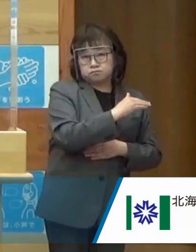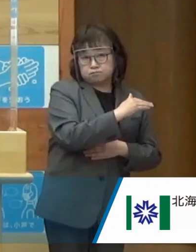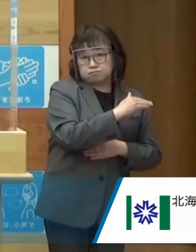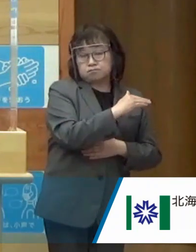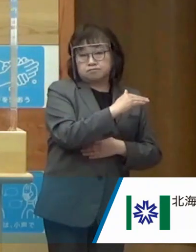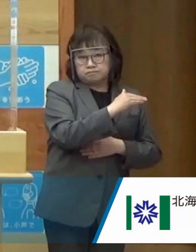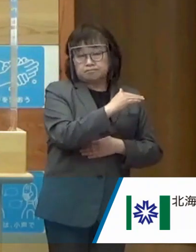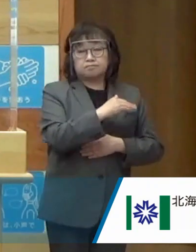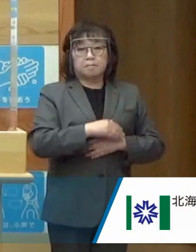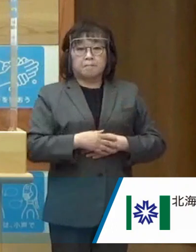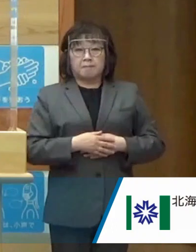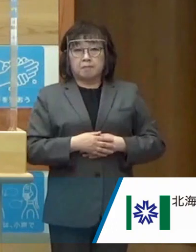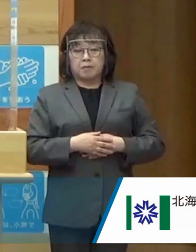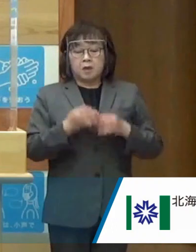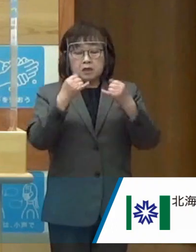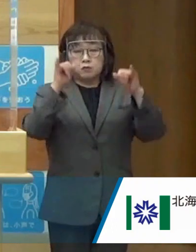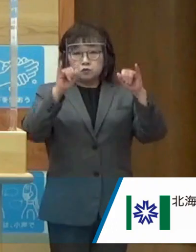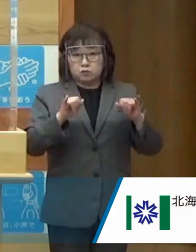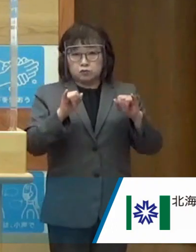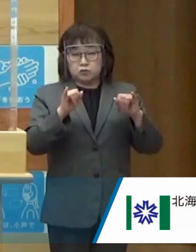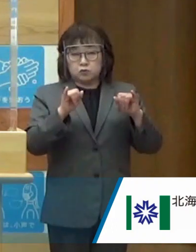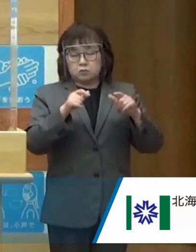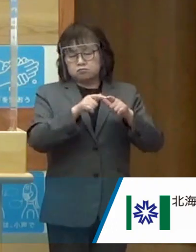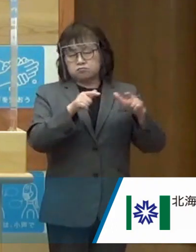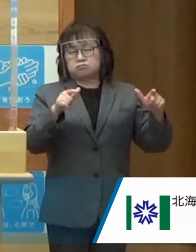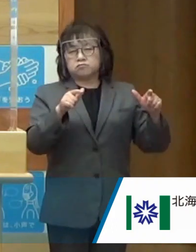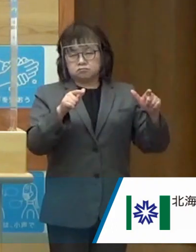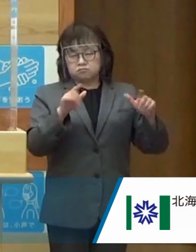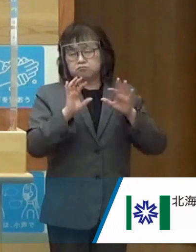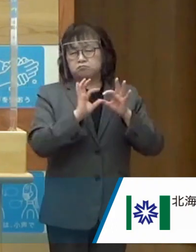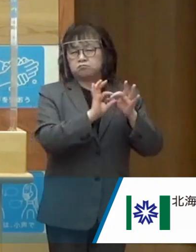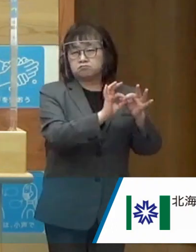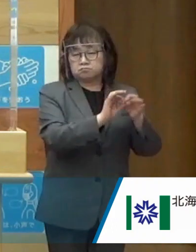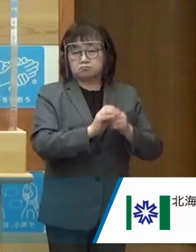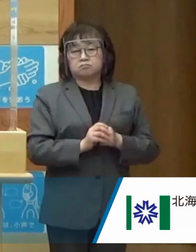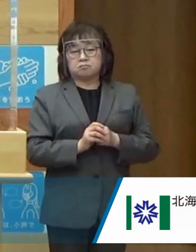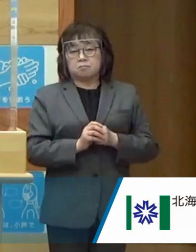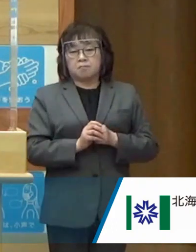いているわけでありますが、インフルについては増加傾向が続いています。